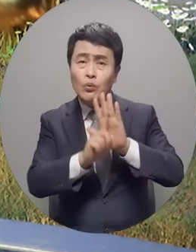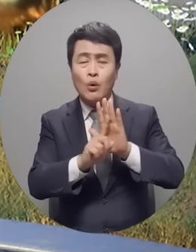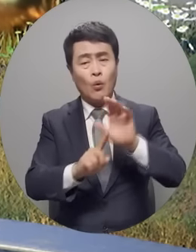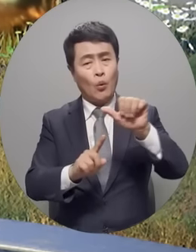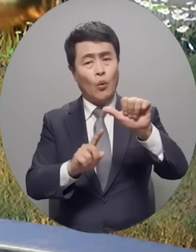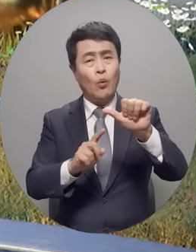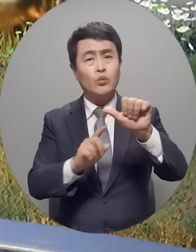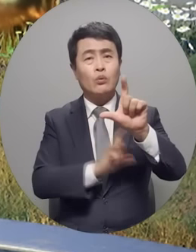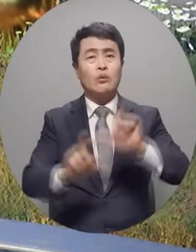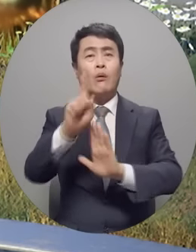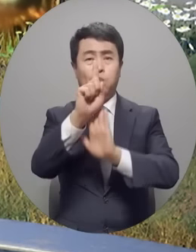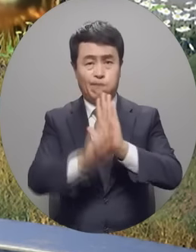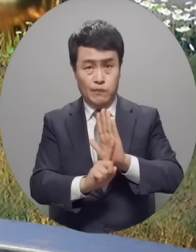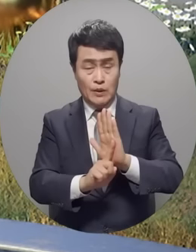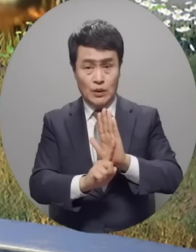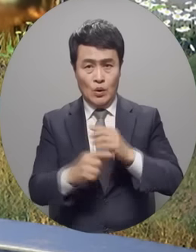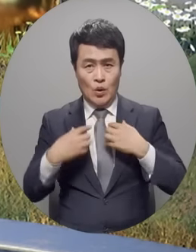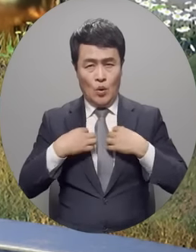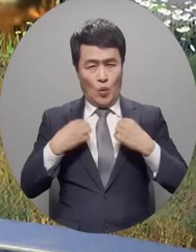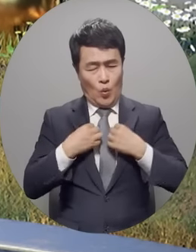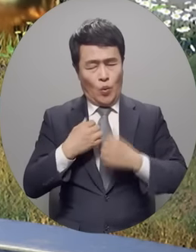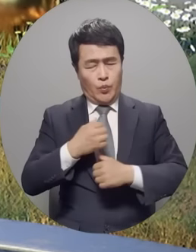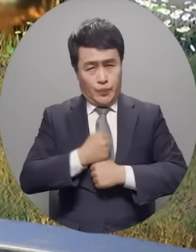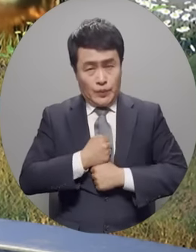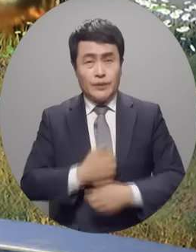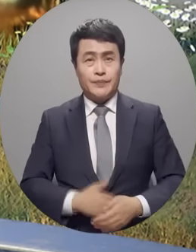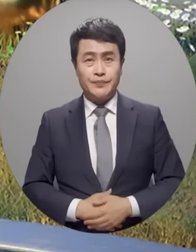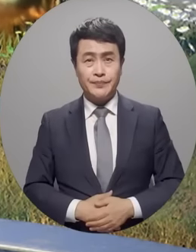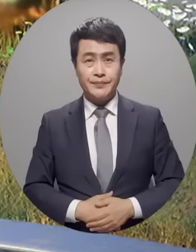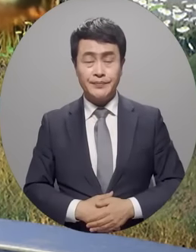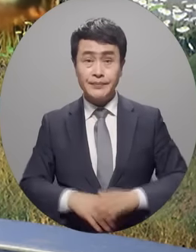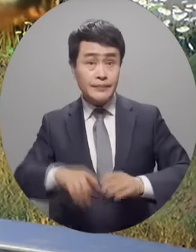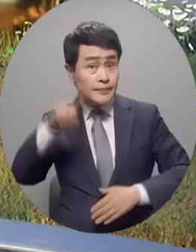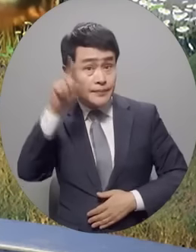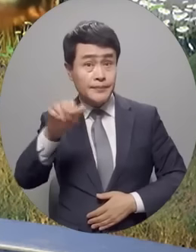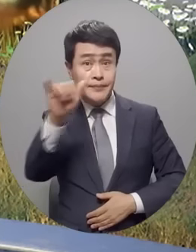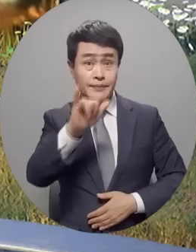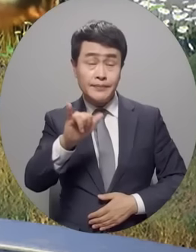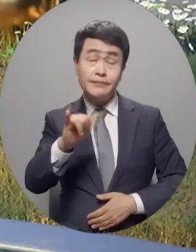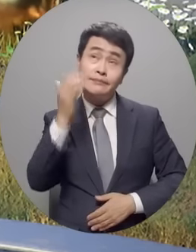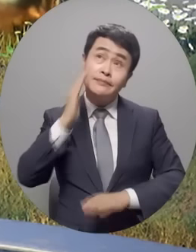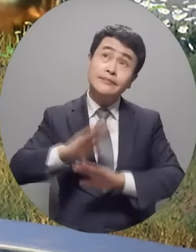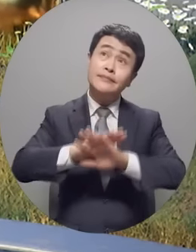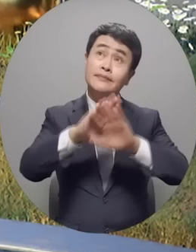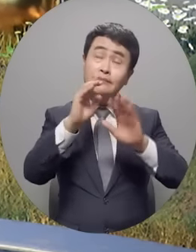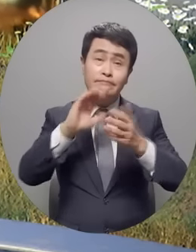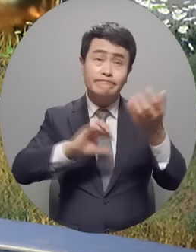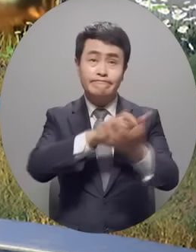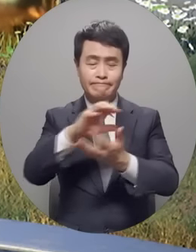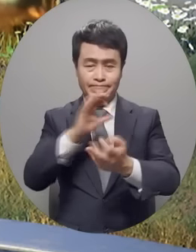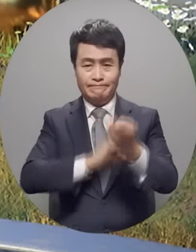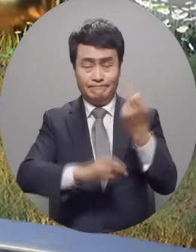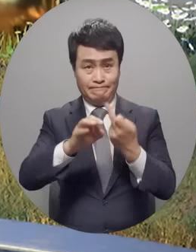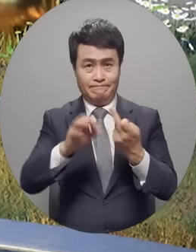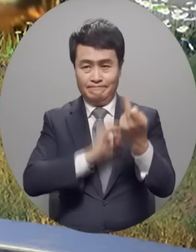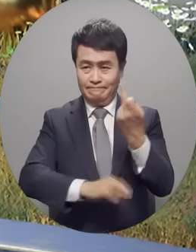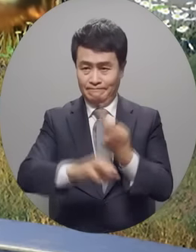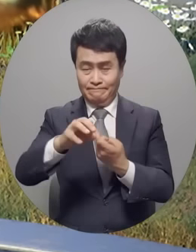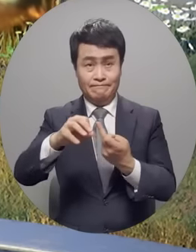5도가량씩이나 낮아지겠습니다. 옷차림 잘해주셔야겠습니다. 내일 전국 하늘에 구름이 많이 끼겠습니다. 비는 아침에 동해안을